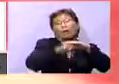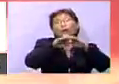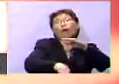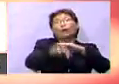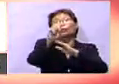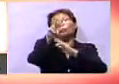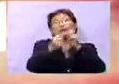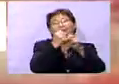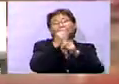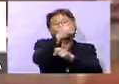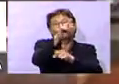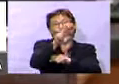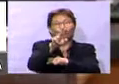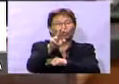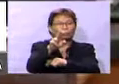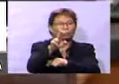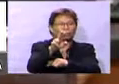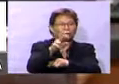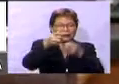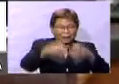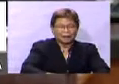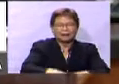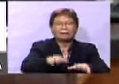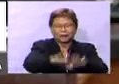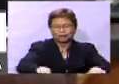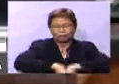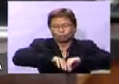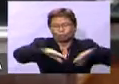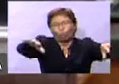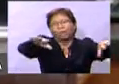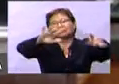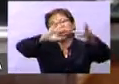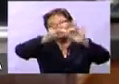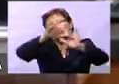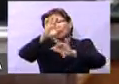Nur Alert telah ditambah baik dengan hebahan kehilangan kanak-kanak diperluaskan ke media sosial Facebook.